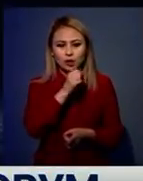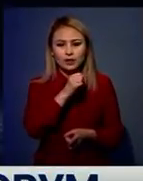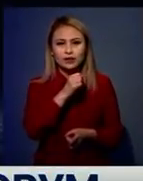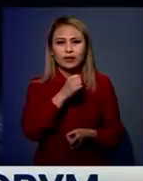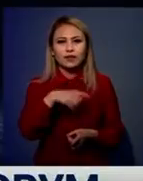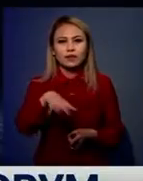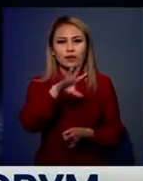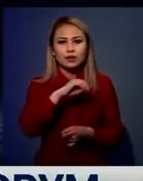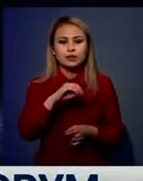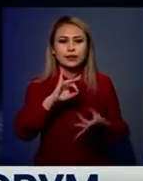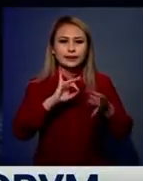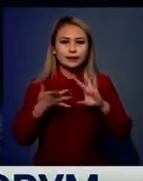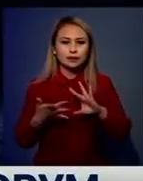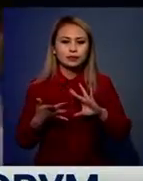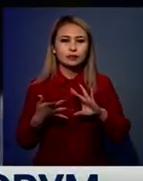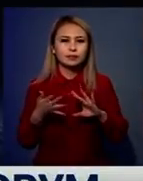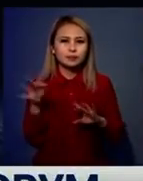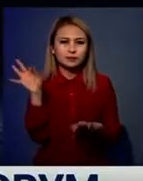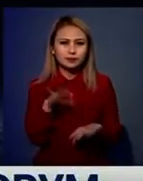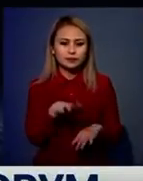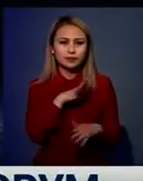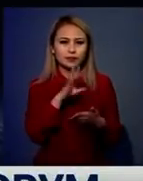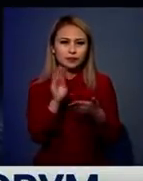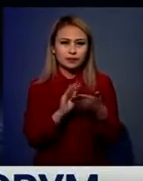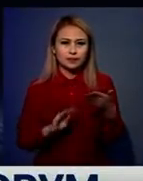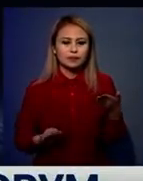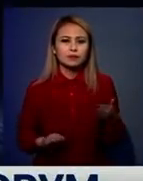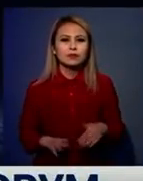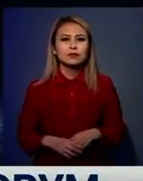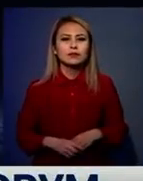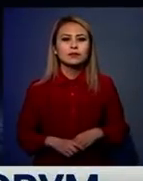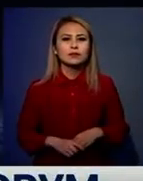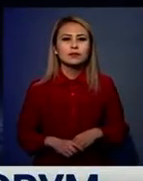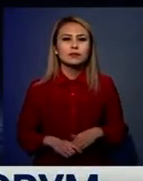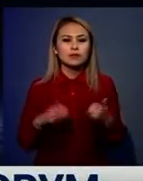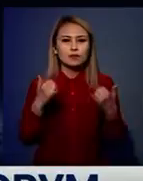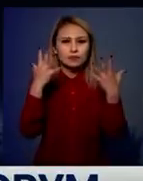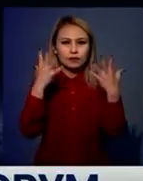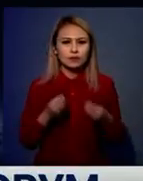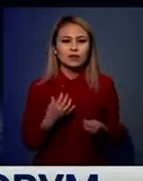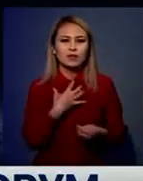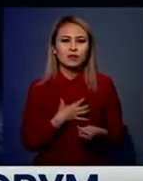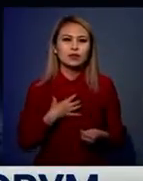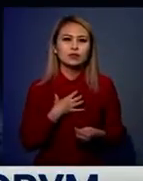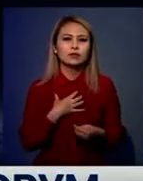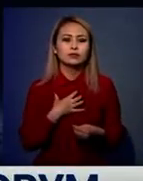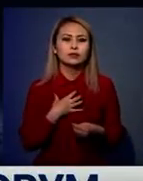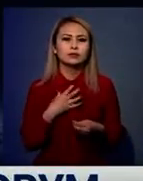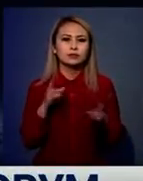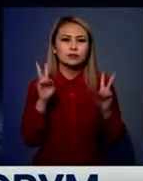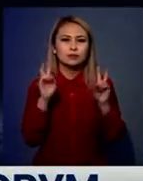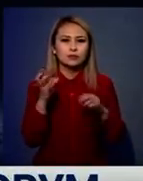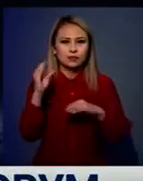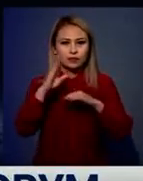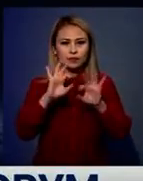желіні жиі пайдалану керектігін айтты. Бұл бүгінгі күннің негізгі тақырыптары. Толығырақ